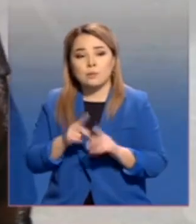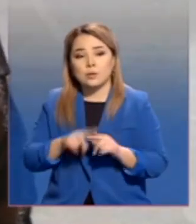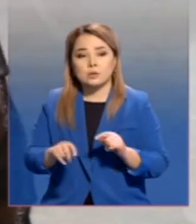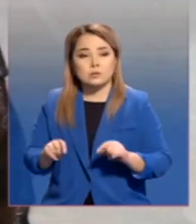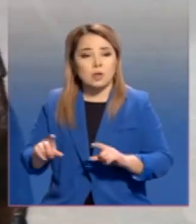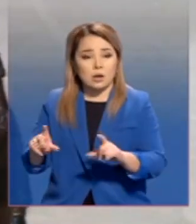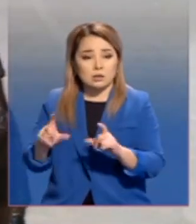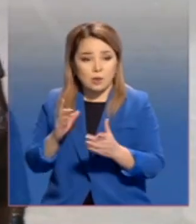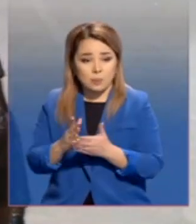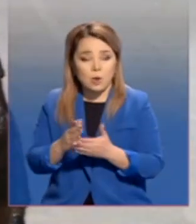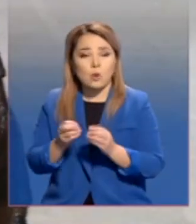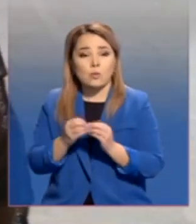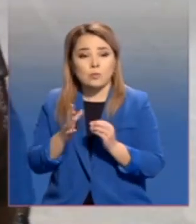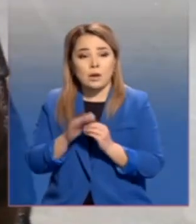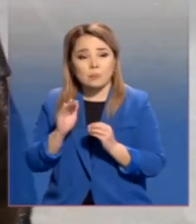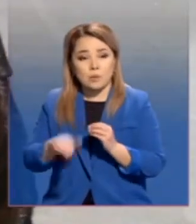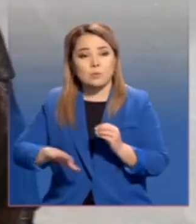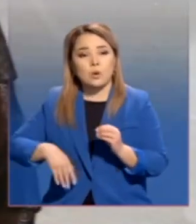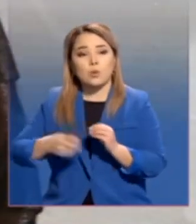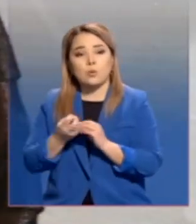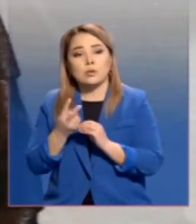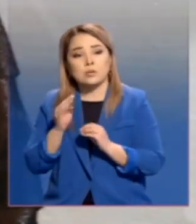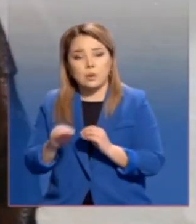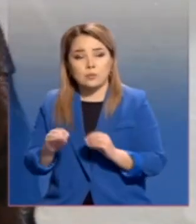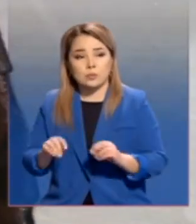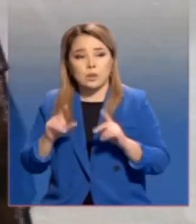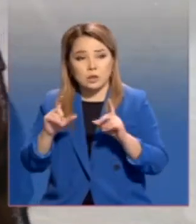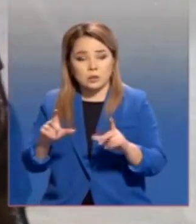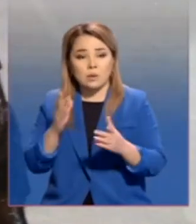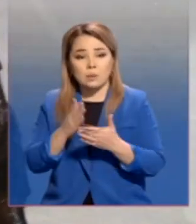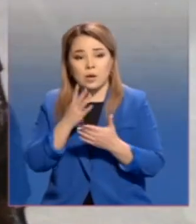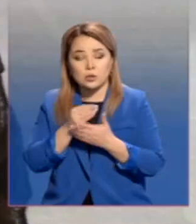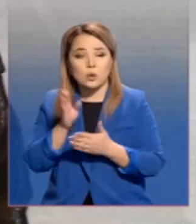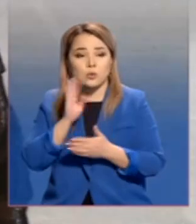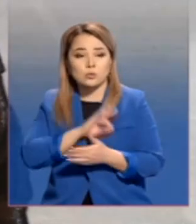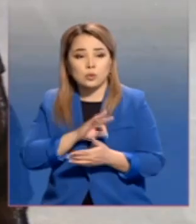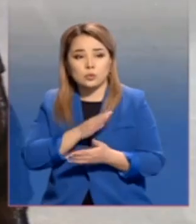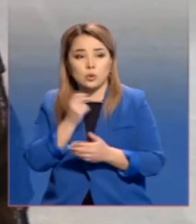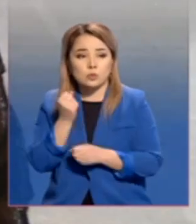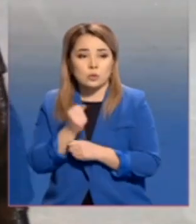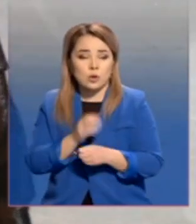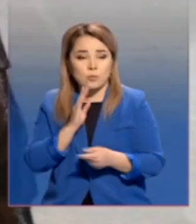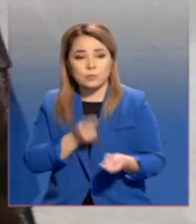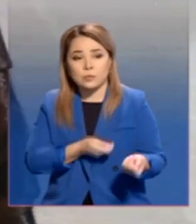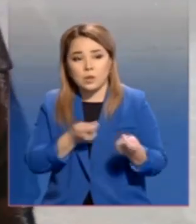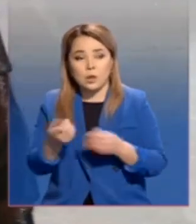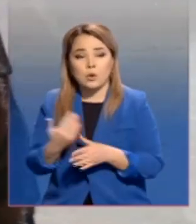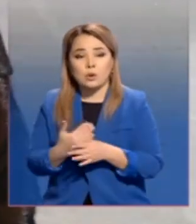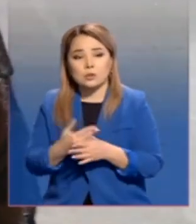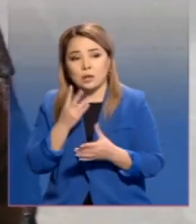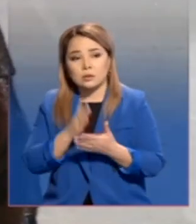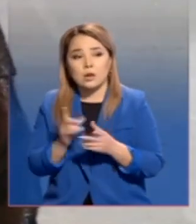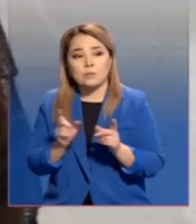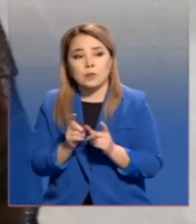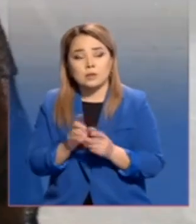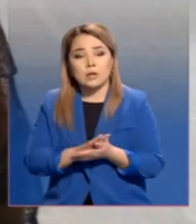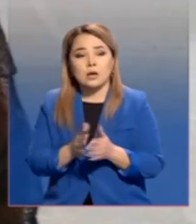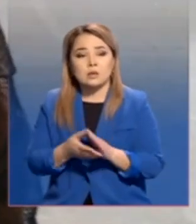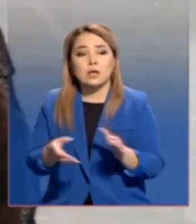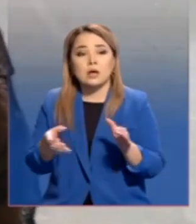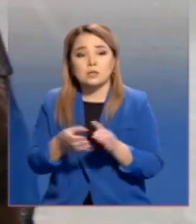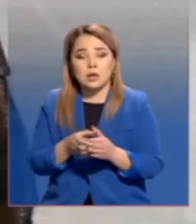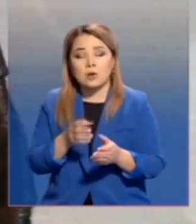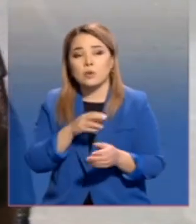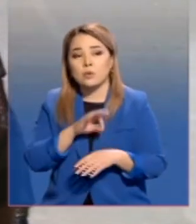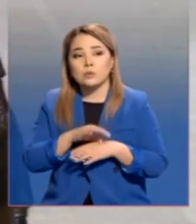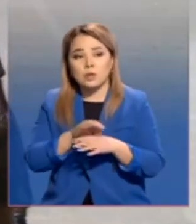көтеріп жіберді. Алғашында 15 мың, кейін 12 мың теңге болды. Су түттірмейді ғой. Жұмысшылар да үйлеріне су тасып көмектесті. Дүкендерге келісім шарт бойынша